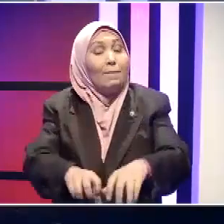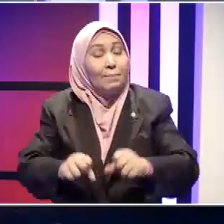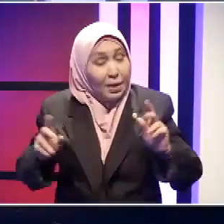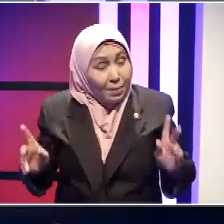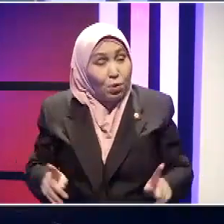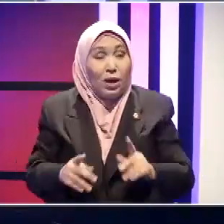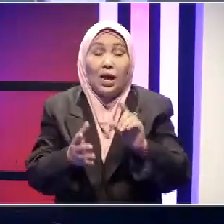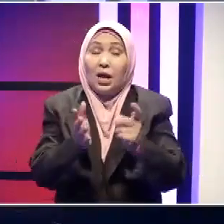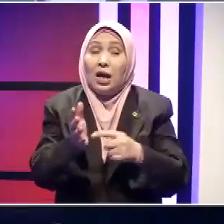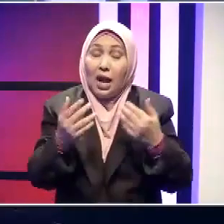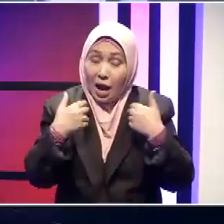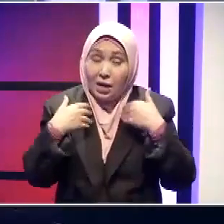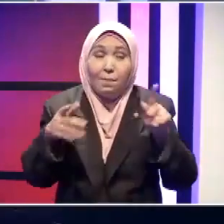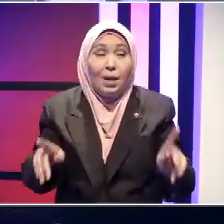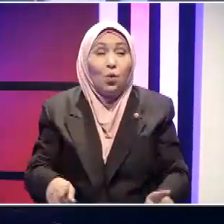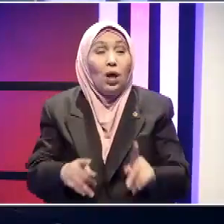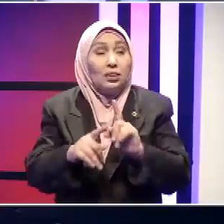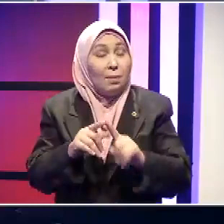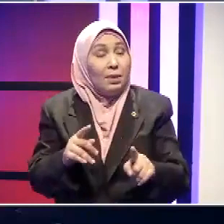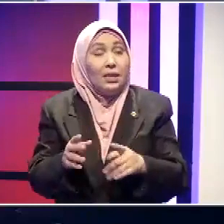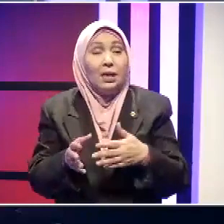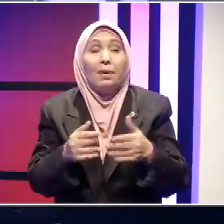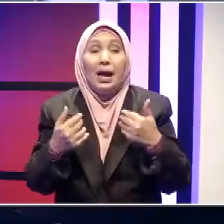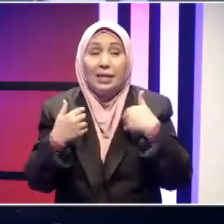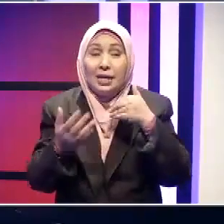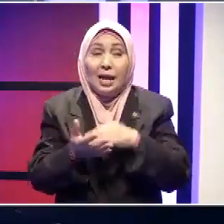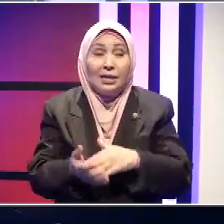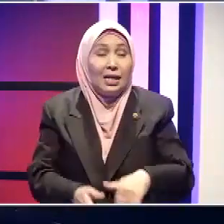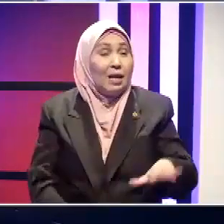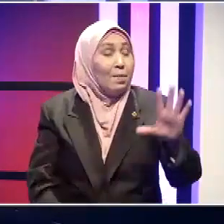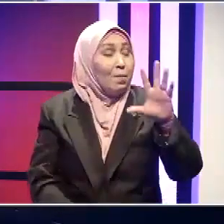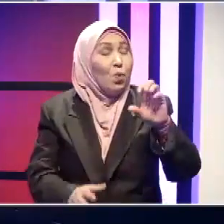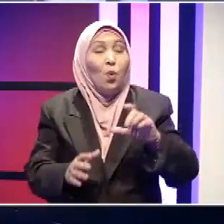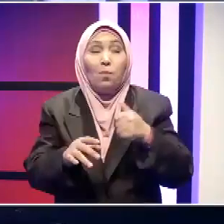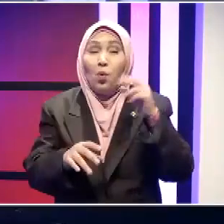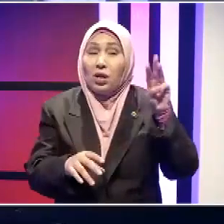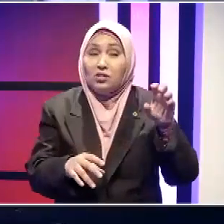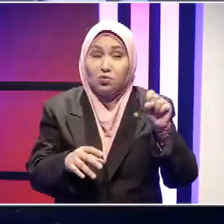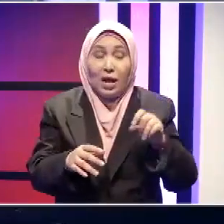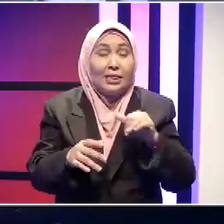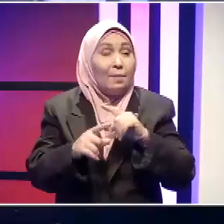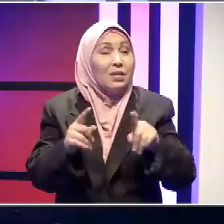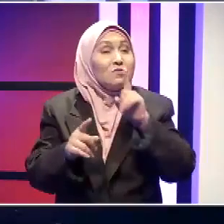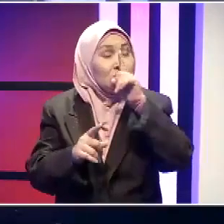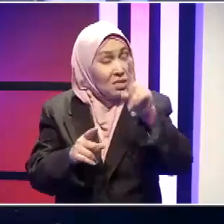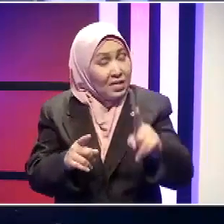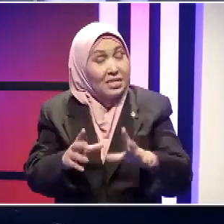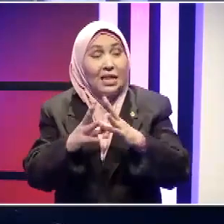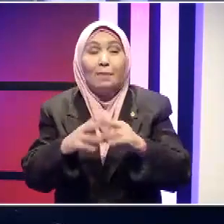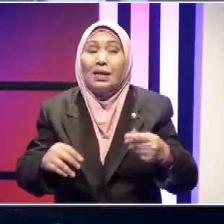yang Nah kadang-kadang udah ada peluang tapi tetap full ada lagi 50 usulan agar panjang nih headphonenya dah habis memulai